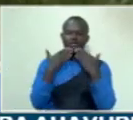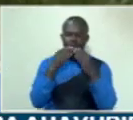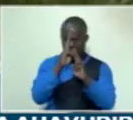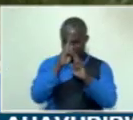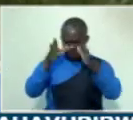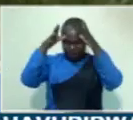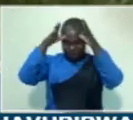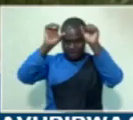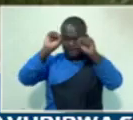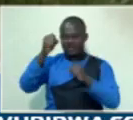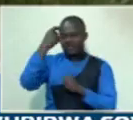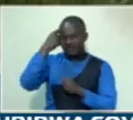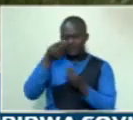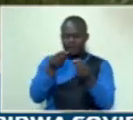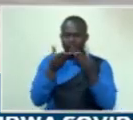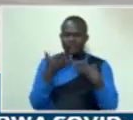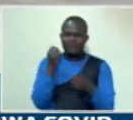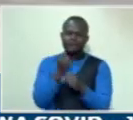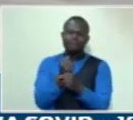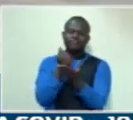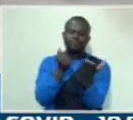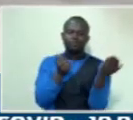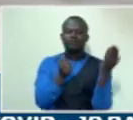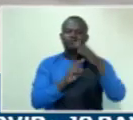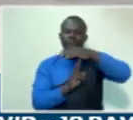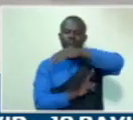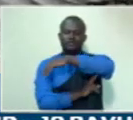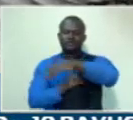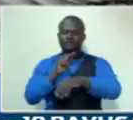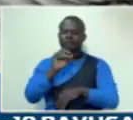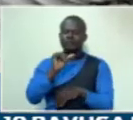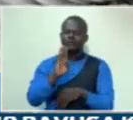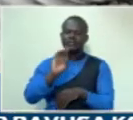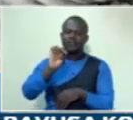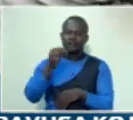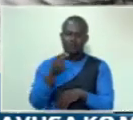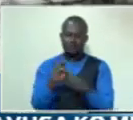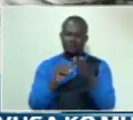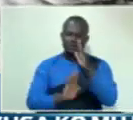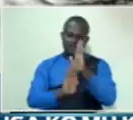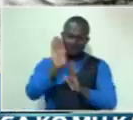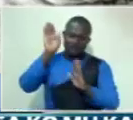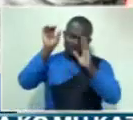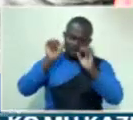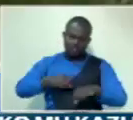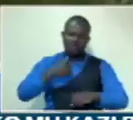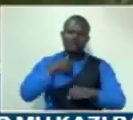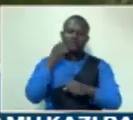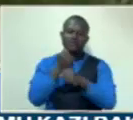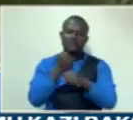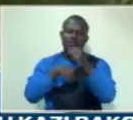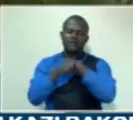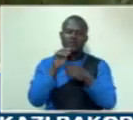wa Repubulika waduhaye gukora hano kuri iki kiraro cya Nyabihu twiteje imbere twabashije kugira imirimo